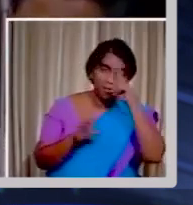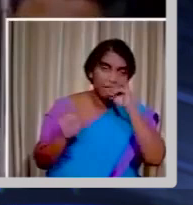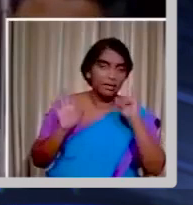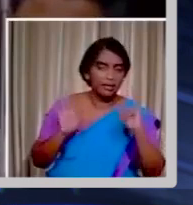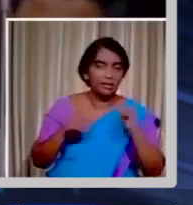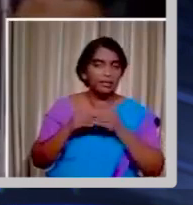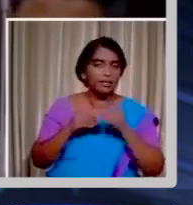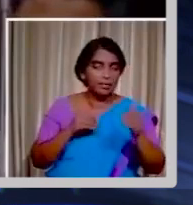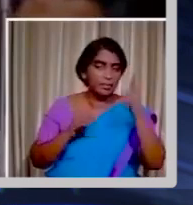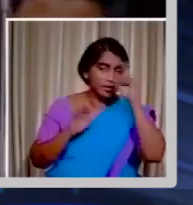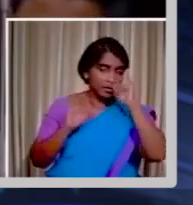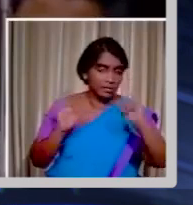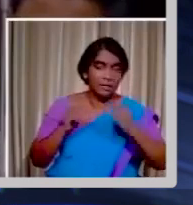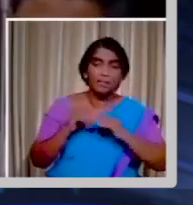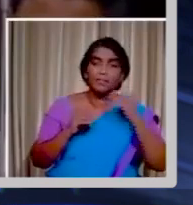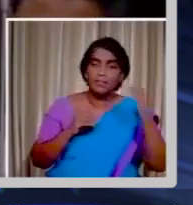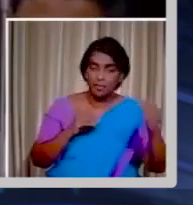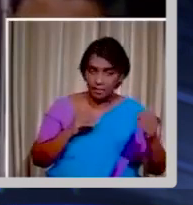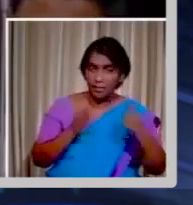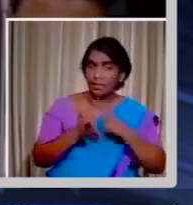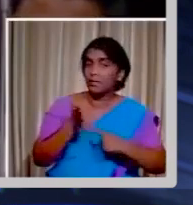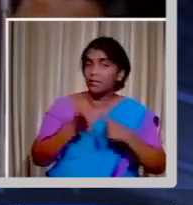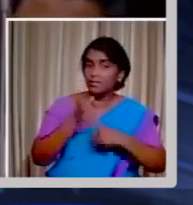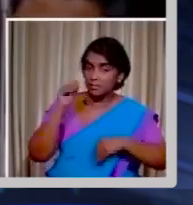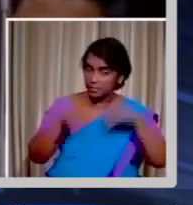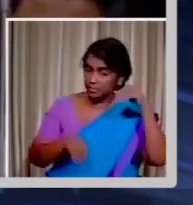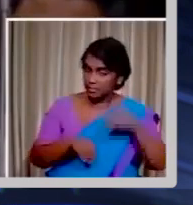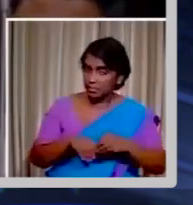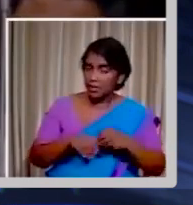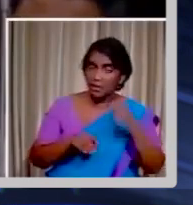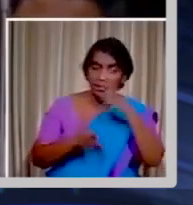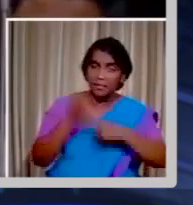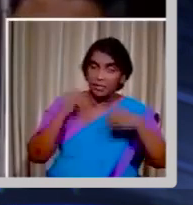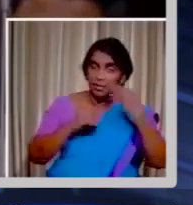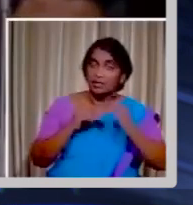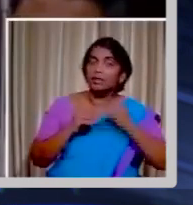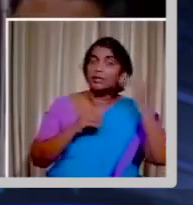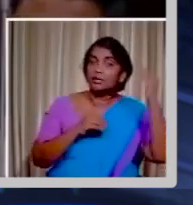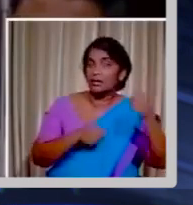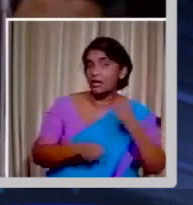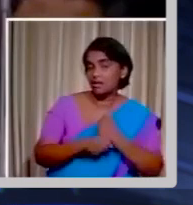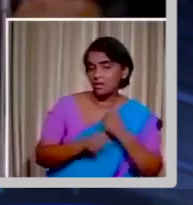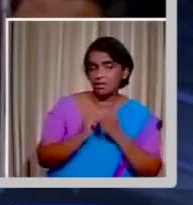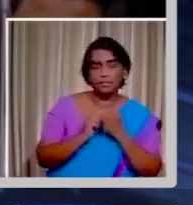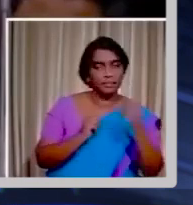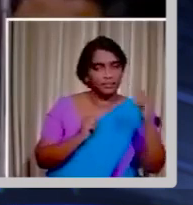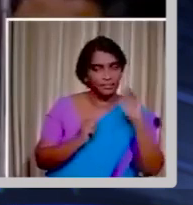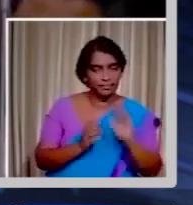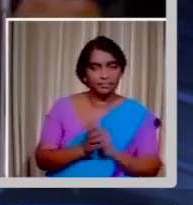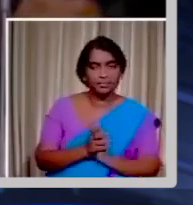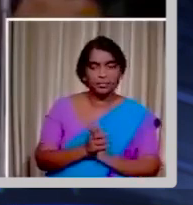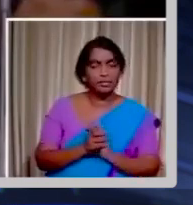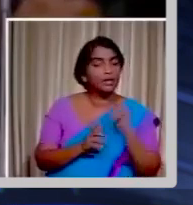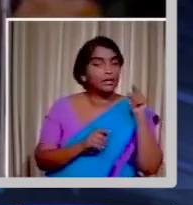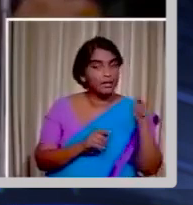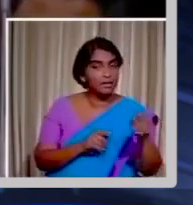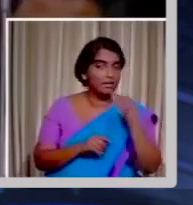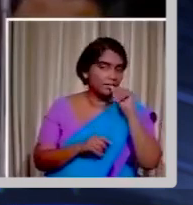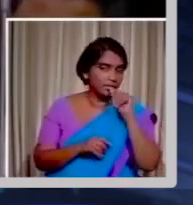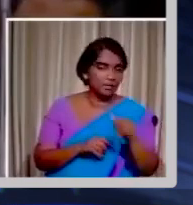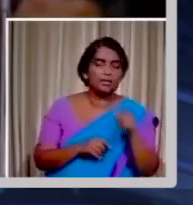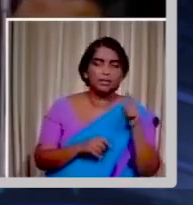27 மற்றும் 29 தேதிகளில் நாட்டிற்கு வரவுள்ளது. குறித்த கப்பலில் 33,000 மெட்ரிக் டன் பெட்ரோல் இருப்பு உள்ளதாக தெரிவிக்கப்படுகின்றது. இந்நிலையில் நாட்டை